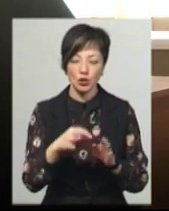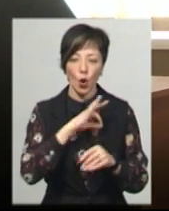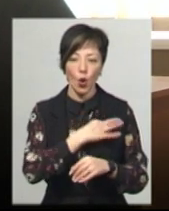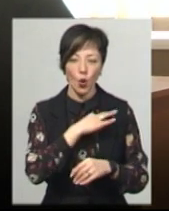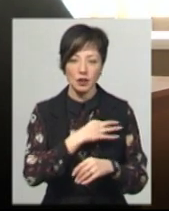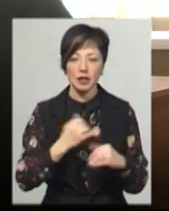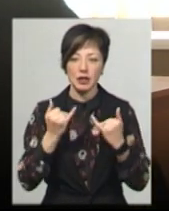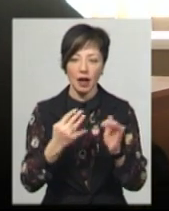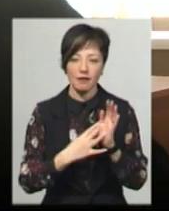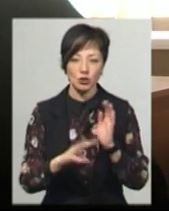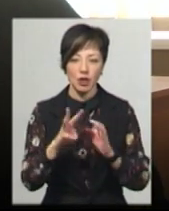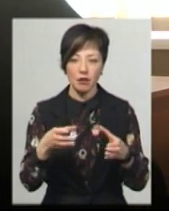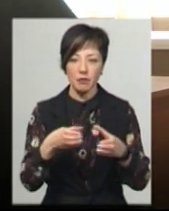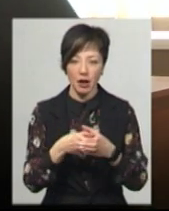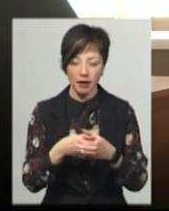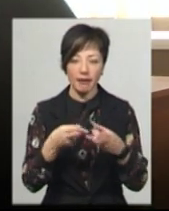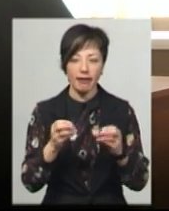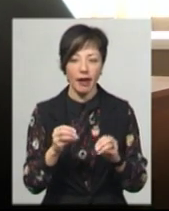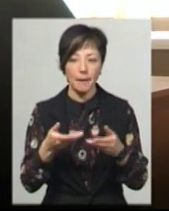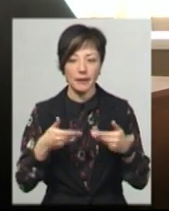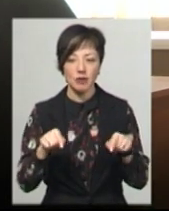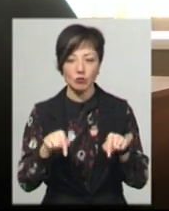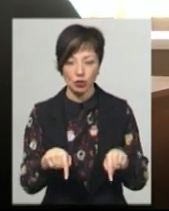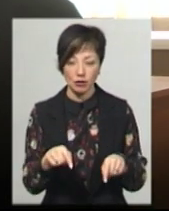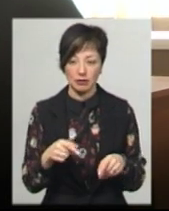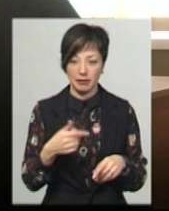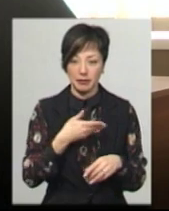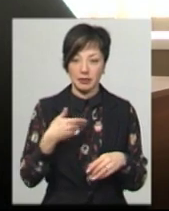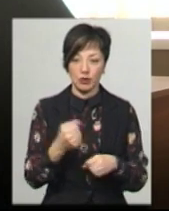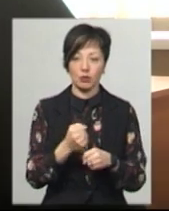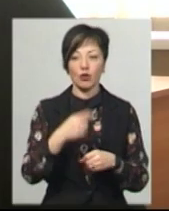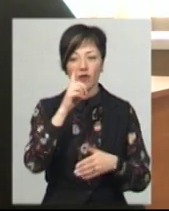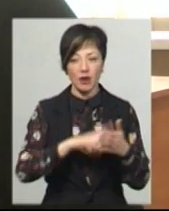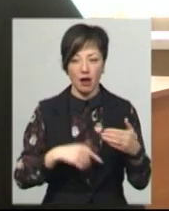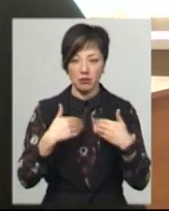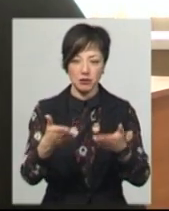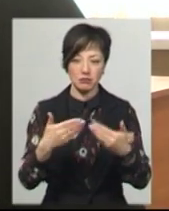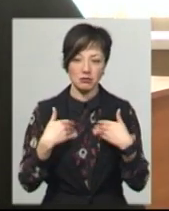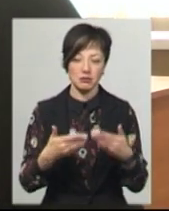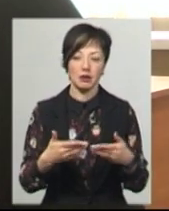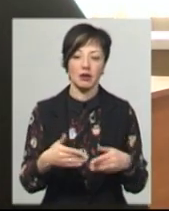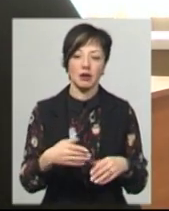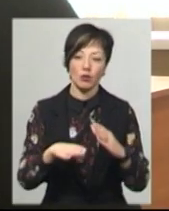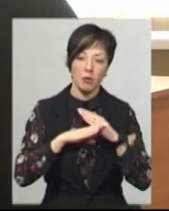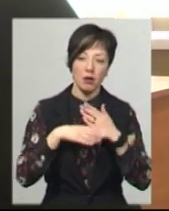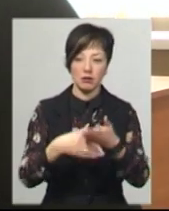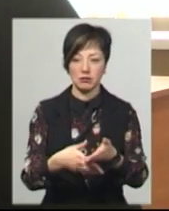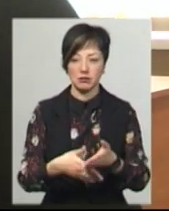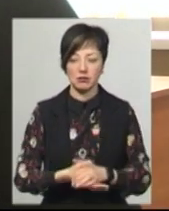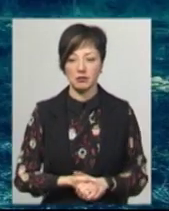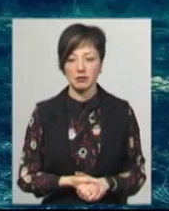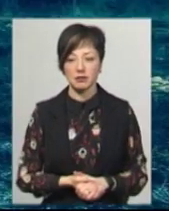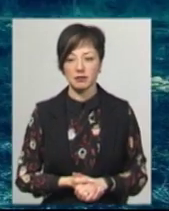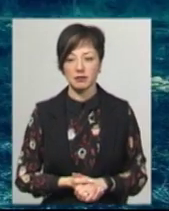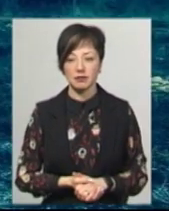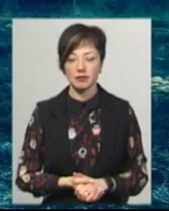93-ї бригади, де ми саме знаходились, вели саме ми. Вони нам довіряли, ми їм, вони нам допомагали, ну, ми